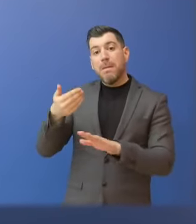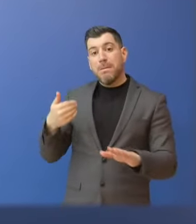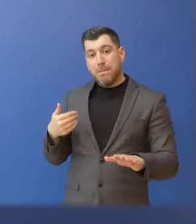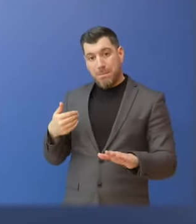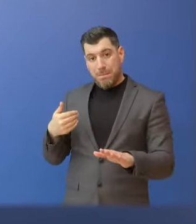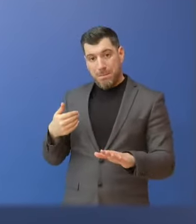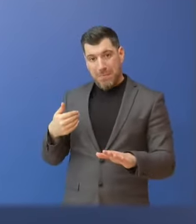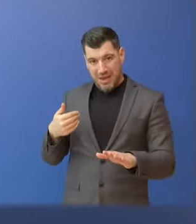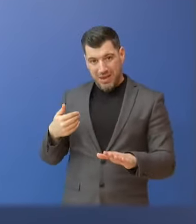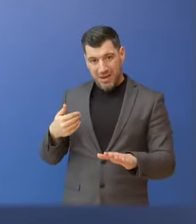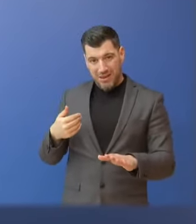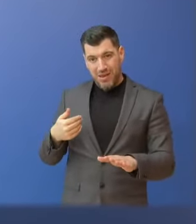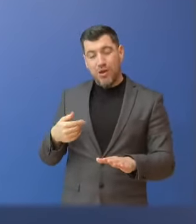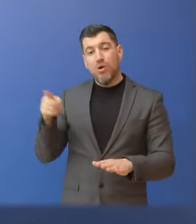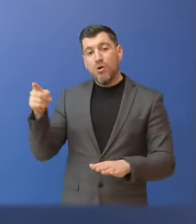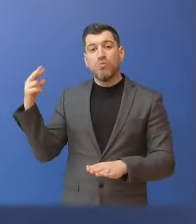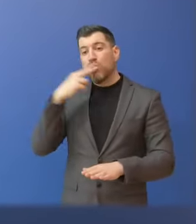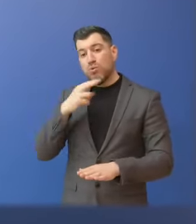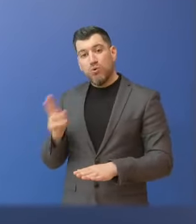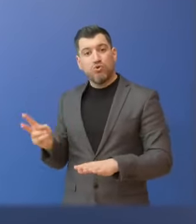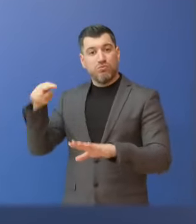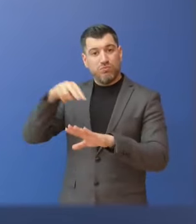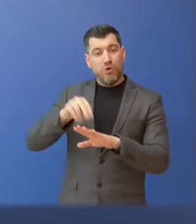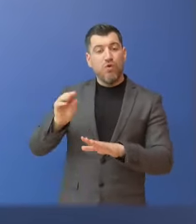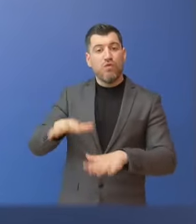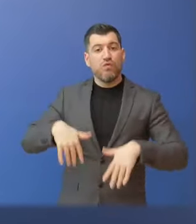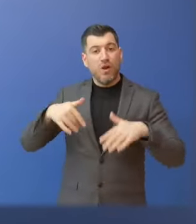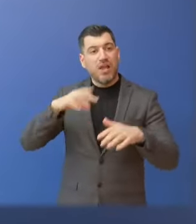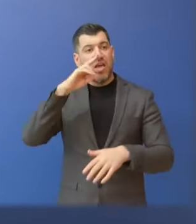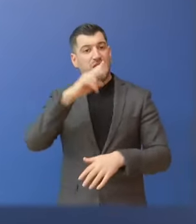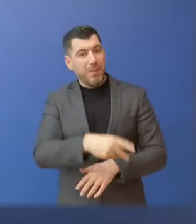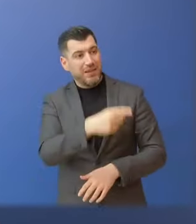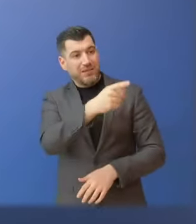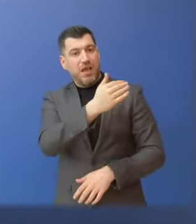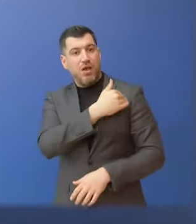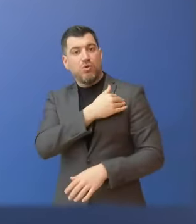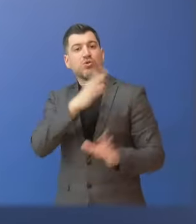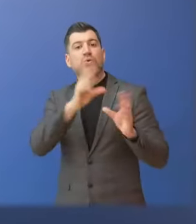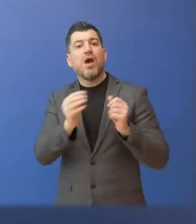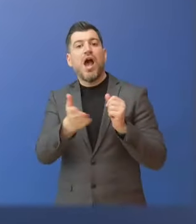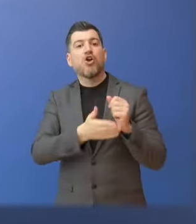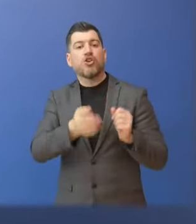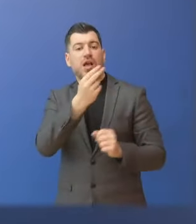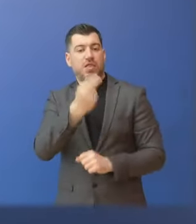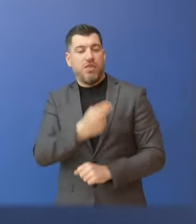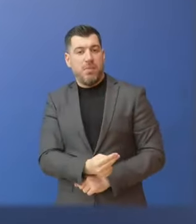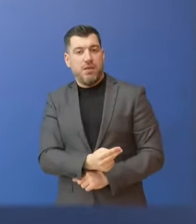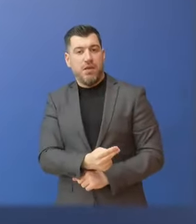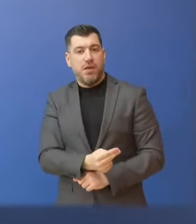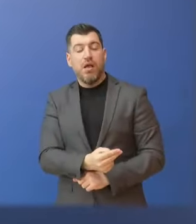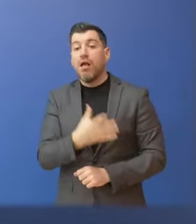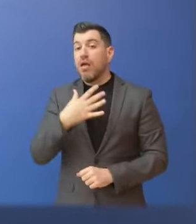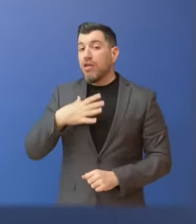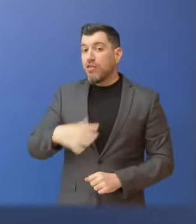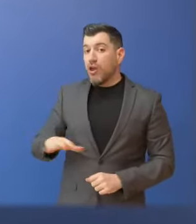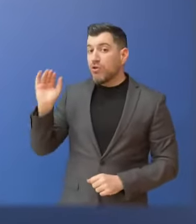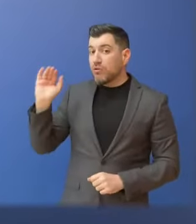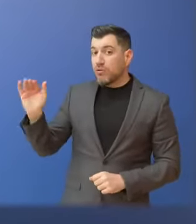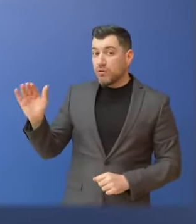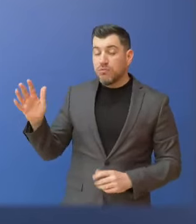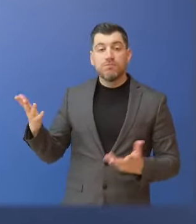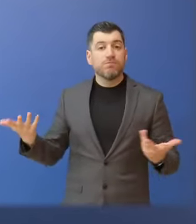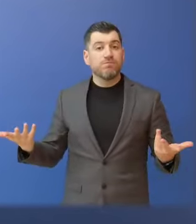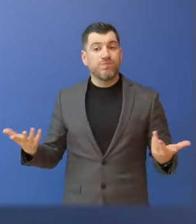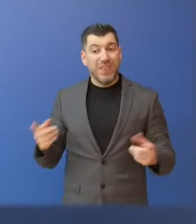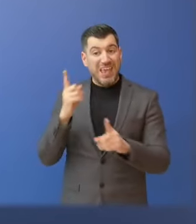βουλή για να απατήσει στην ερώτηση του κυρίου χαρίτση για τα αγροτικά και θα θελα να ρωτήσω αν εξετάσετε ή πόσο κοντά είμαστε σε μία πιθανή επιστροφή του